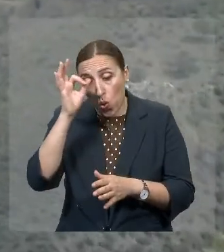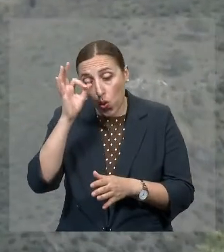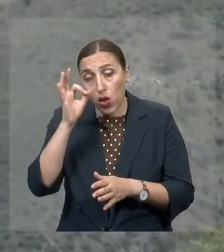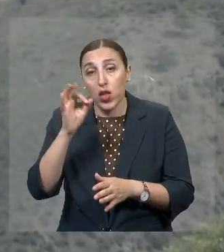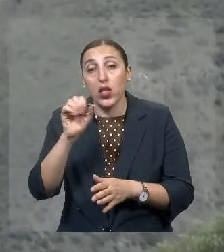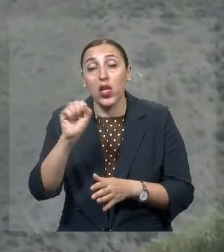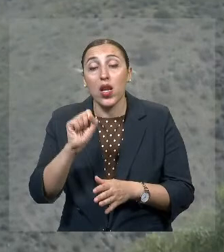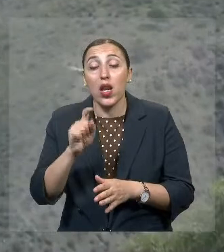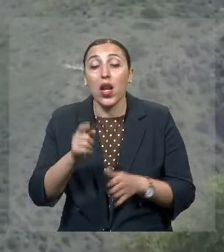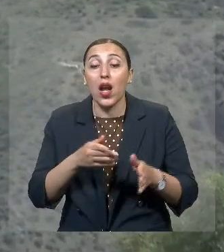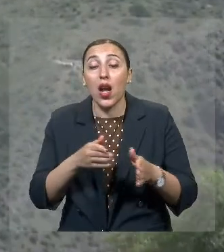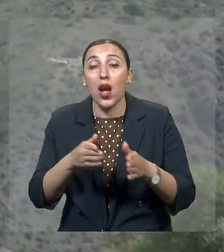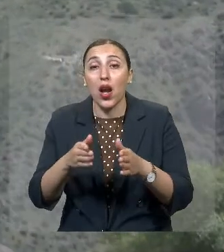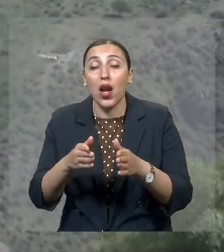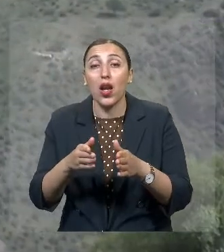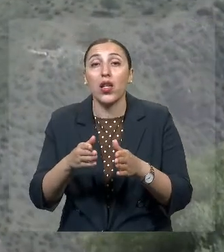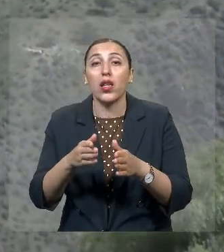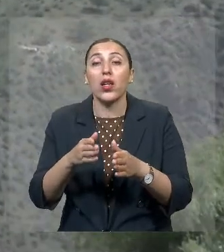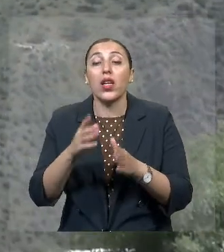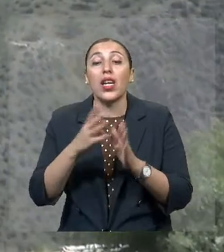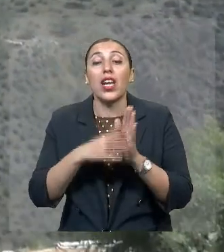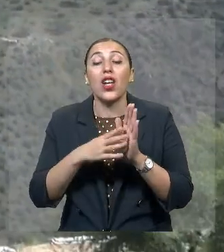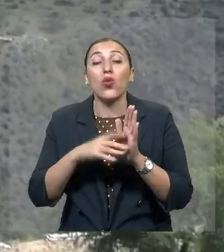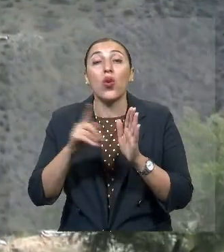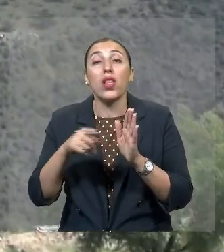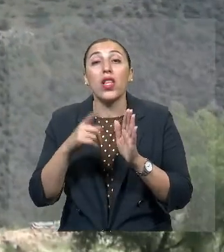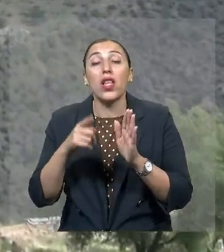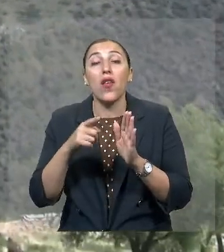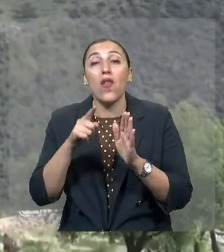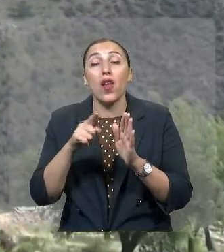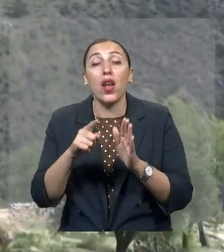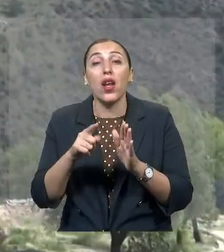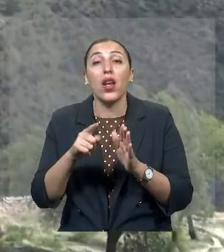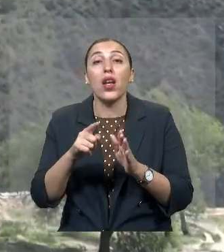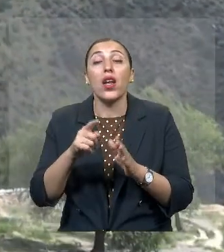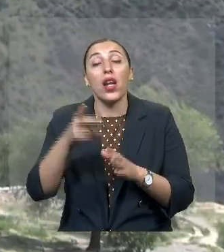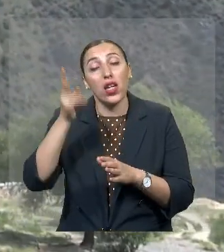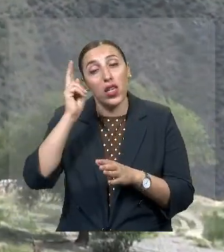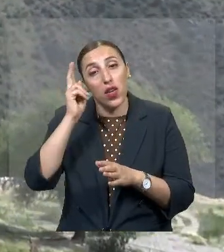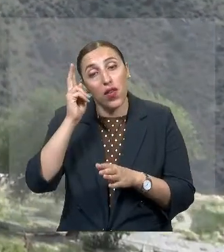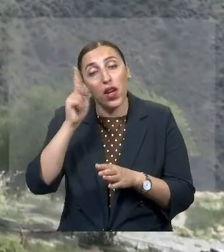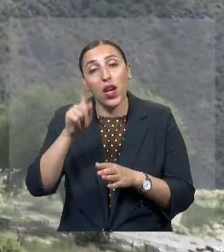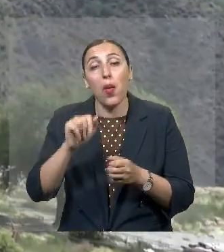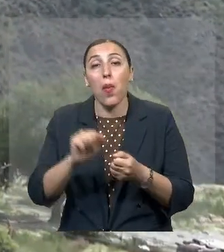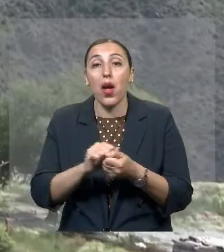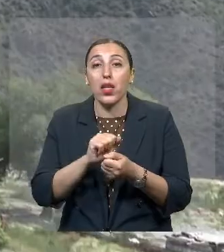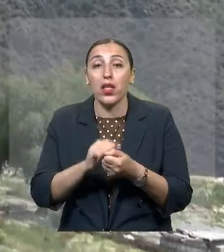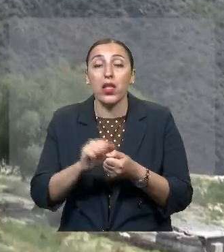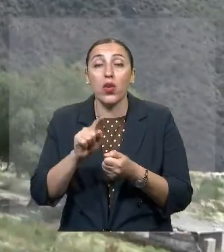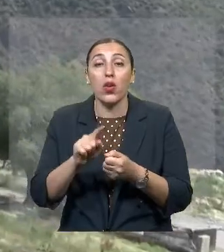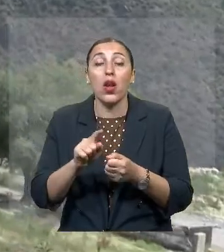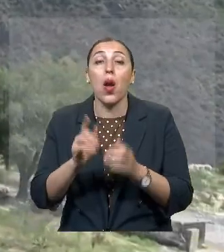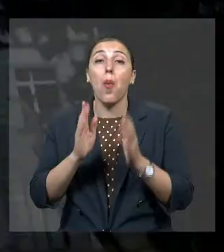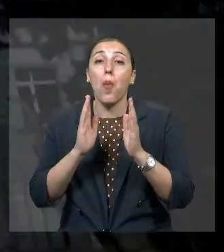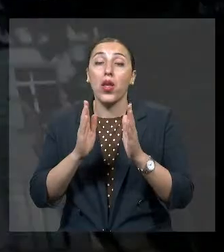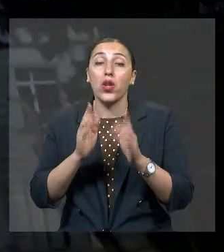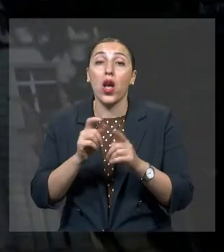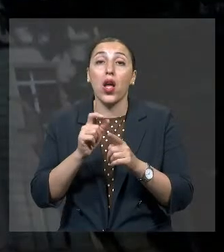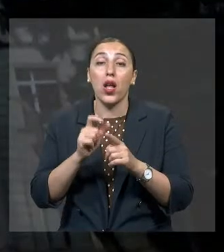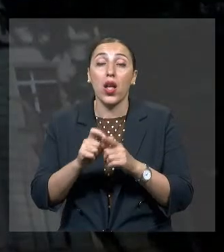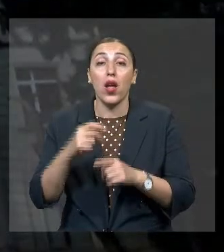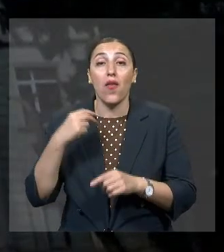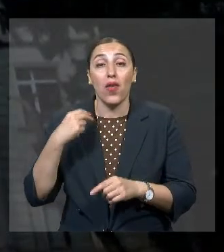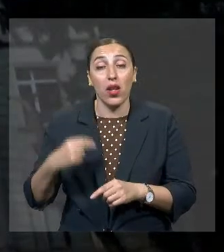հատվածն անվանելով այնպես, ինչպես դա ընդունված է 90-ականների սկզբից, այդ թվում դիվանագիտական փաստաթղթերում։ Միջանցք։